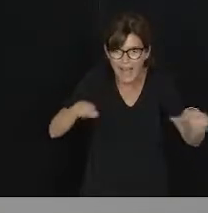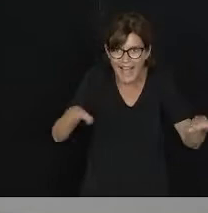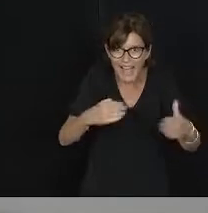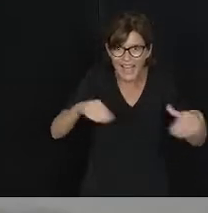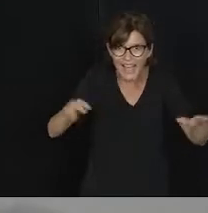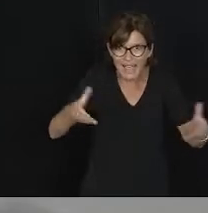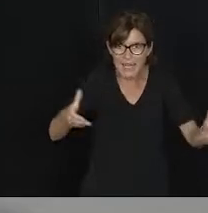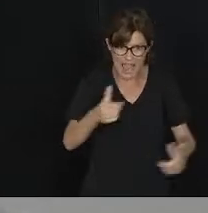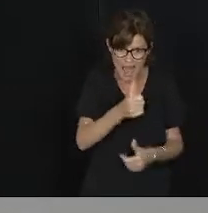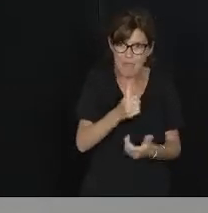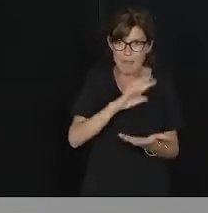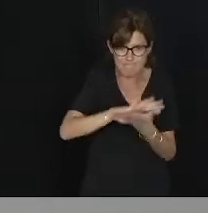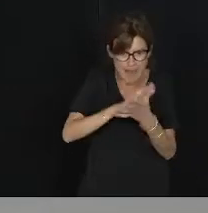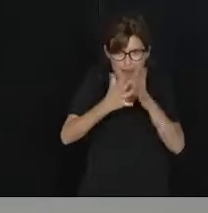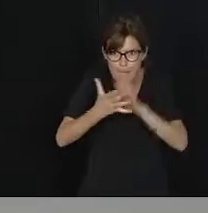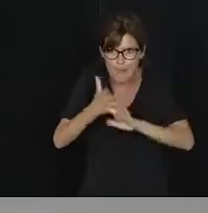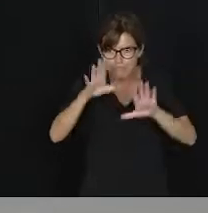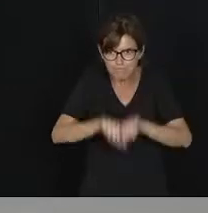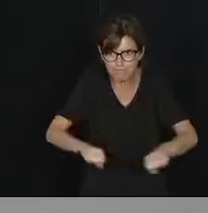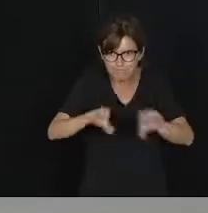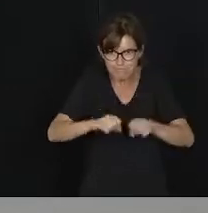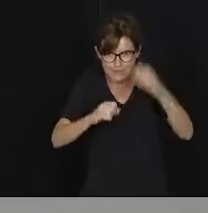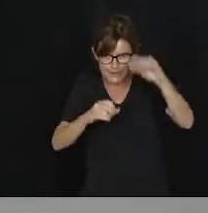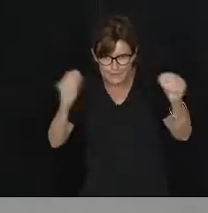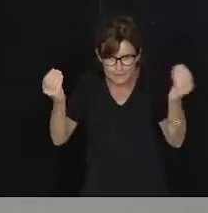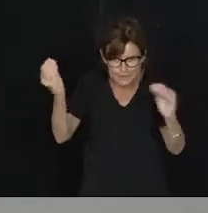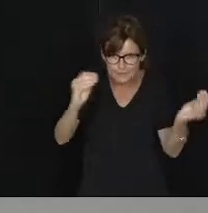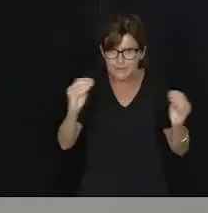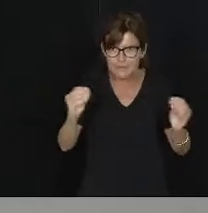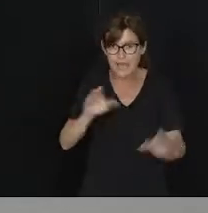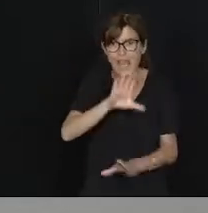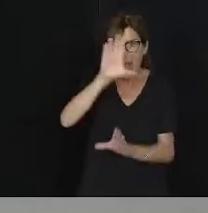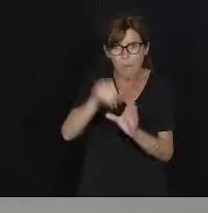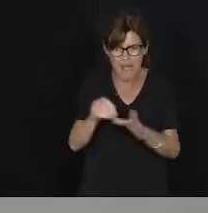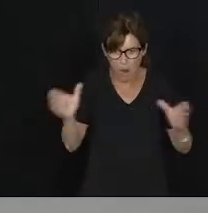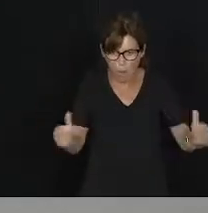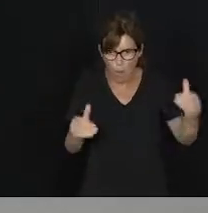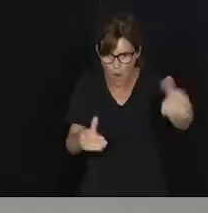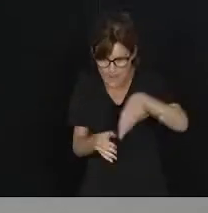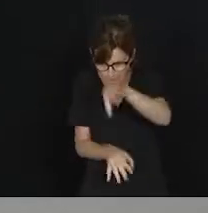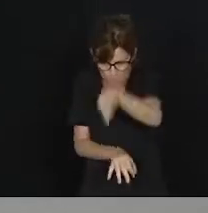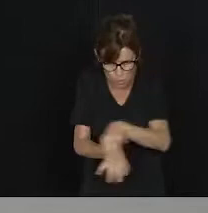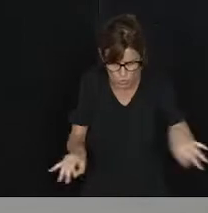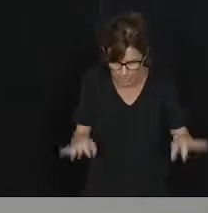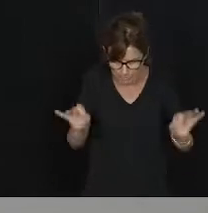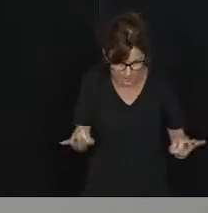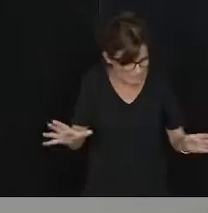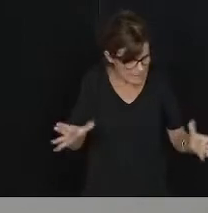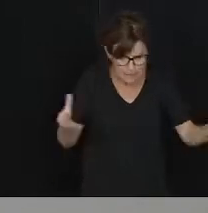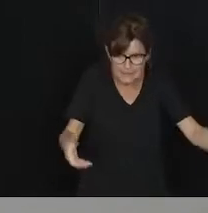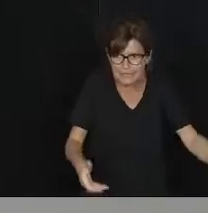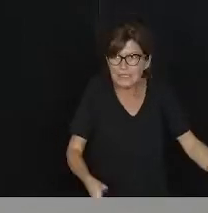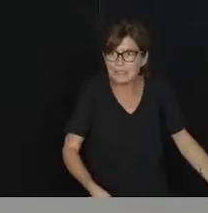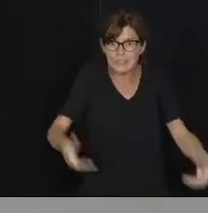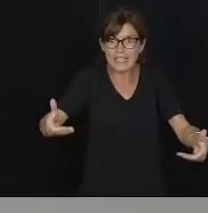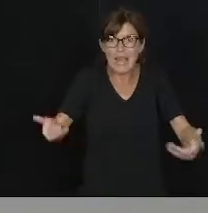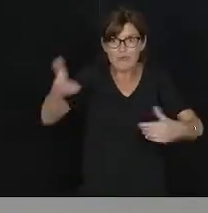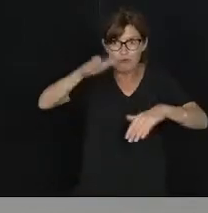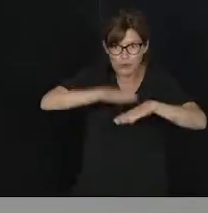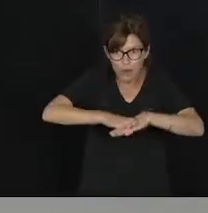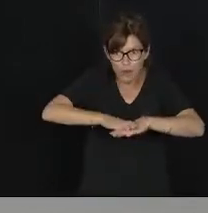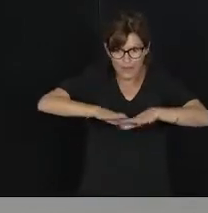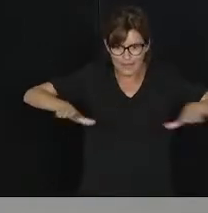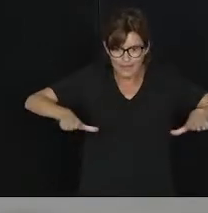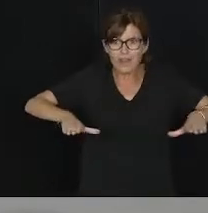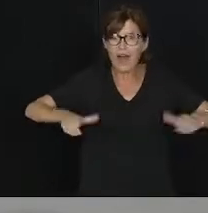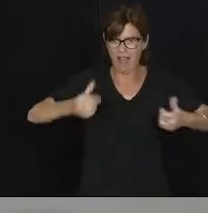non seulement de fabriquer un sapin de Noël, mais aussi de fabriquer un colis sur mesure. Et surtout, sur le colis, sous